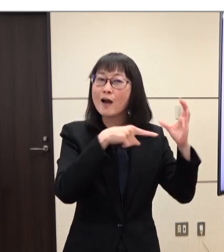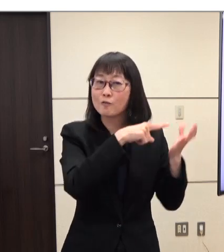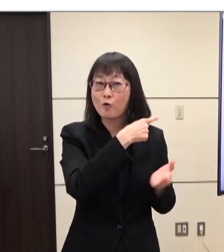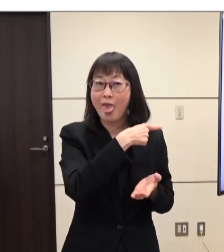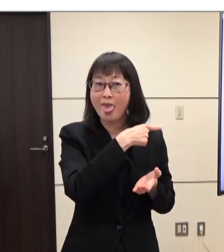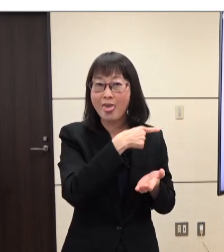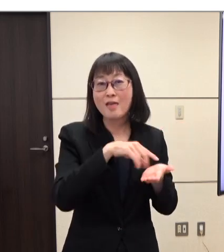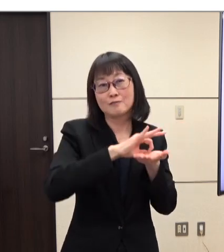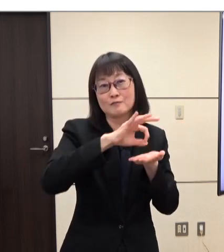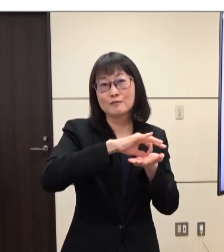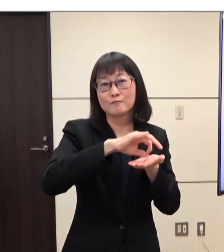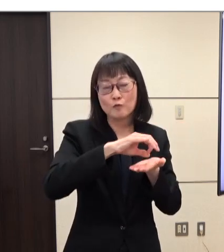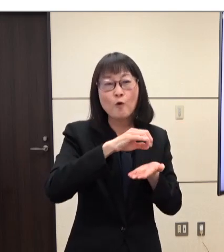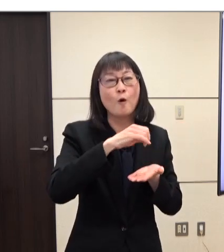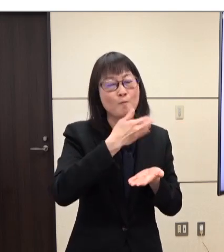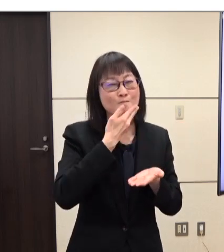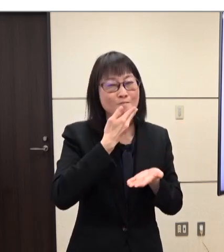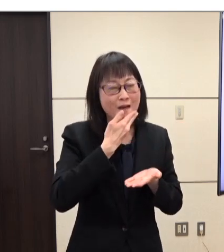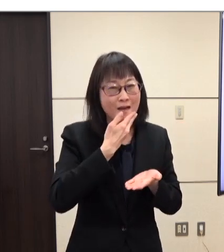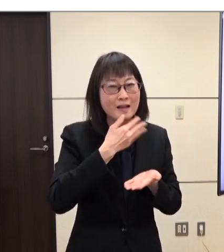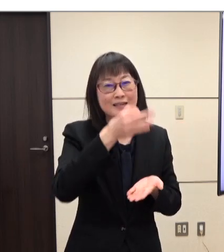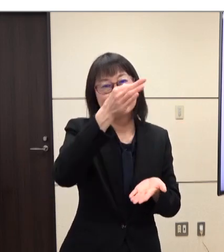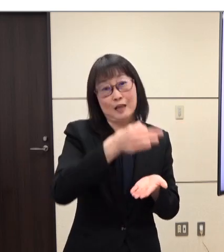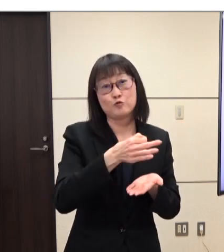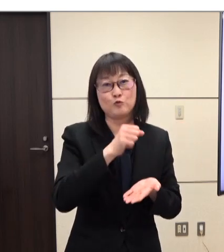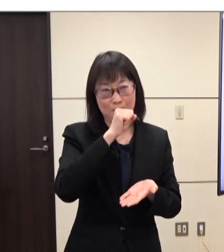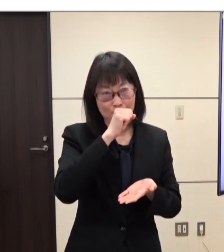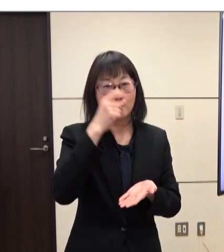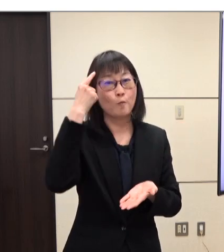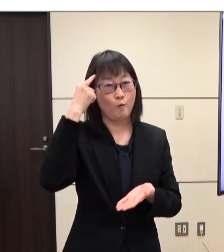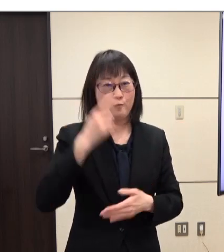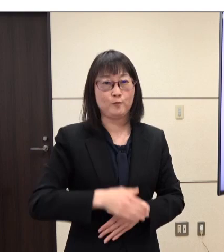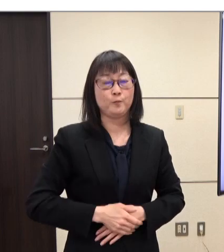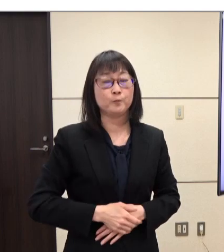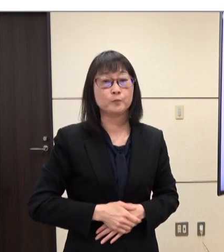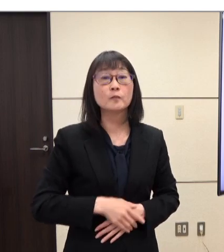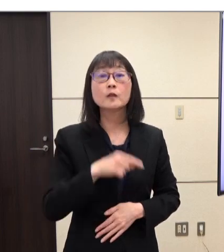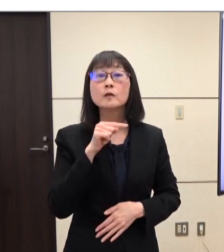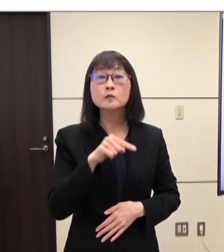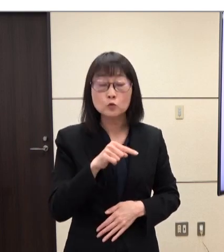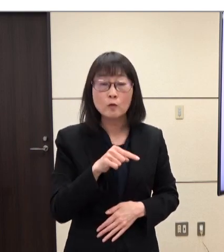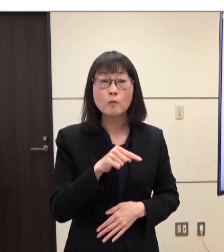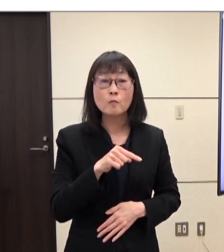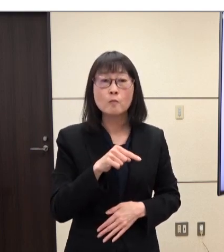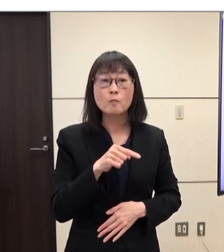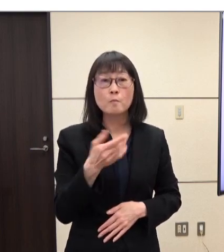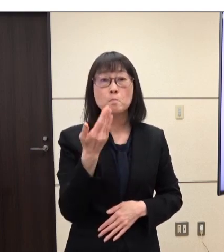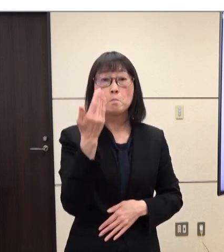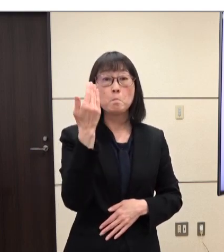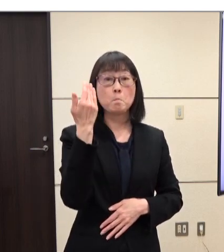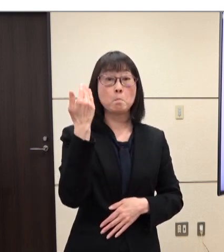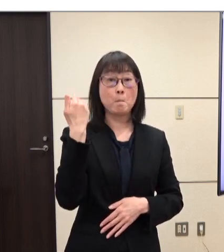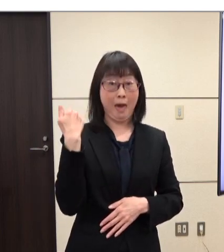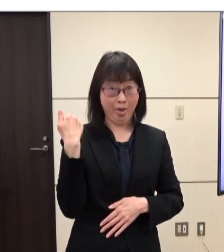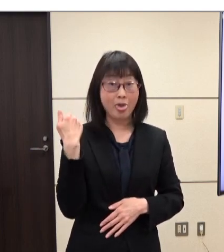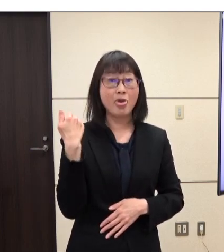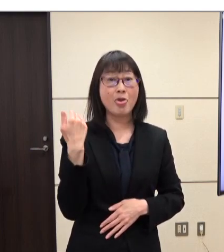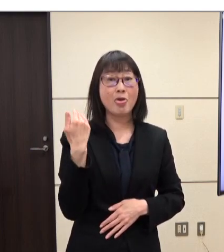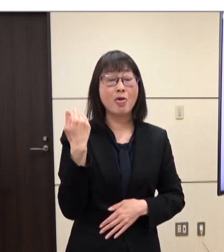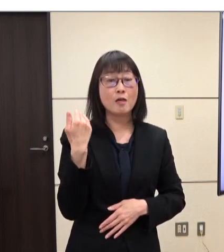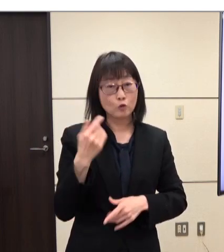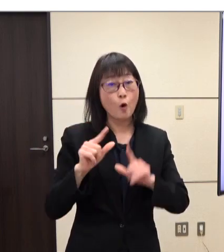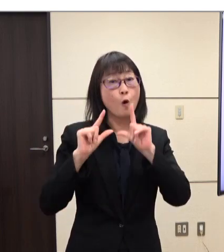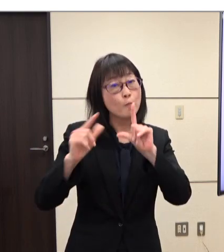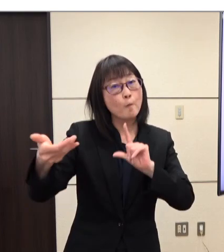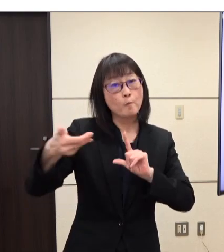れはまた一ついいところはですね、過去の答弁のデータベースにもなりますので、まあ正直申し上げて同じ